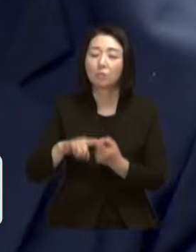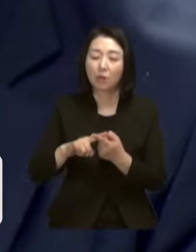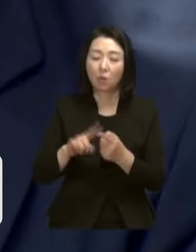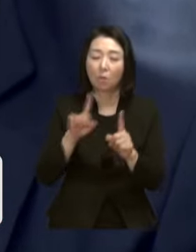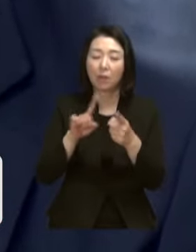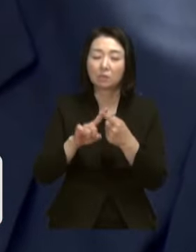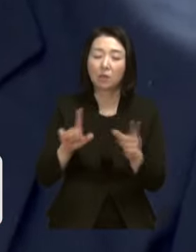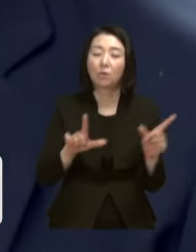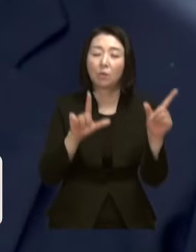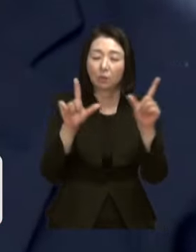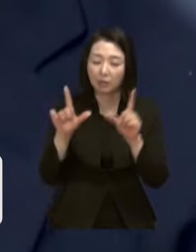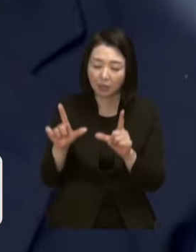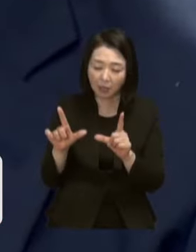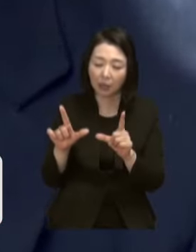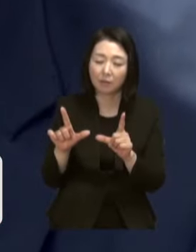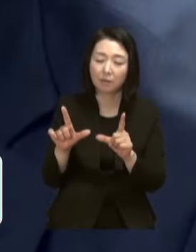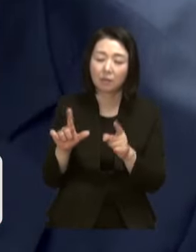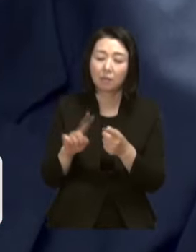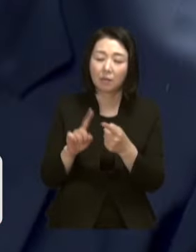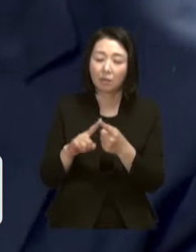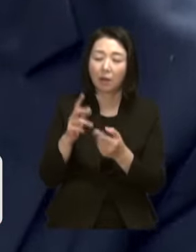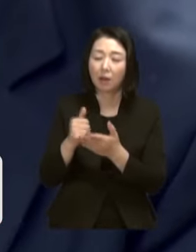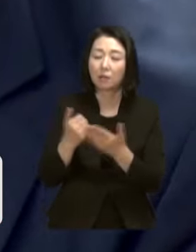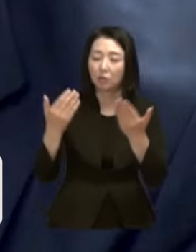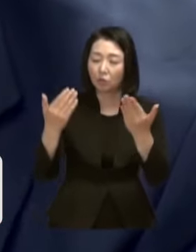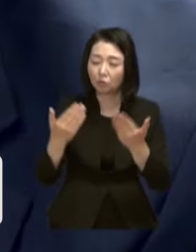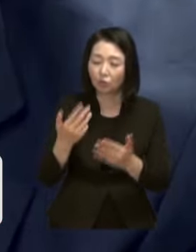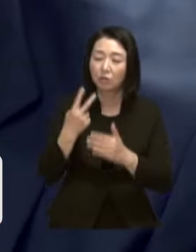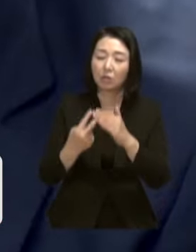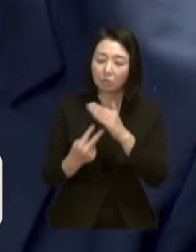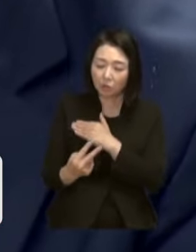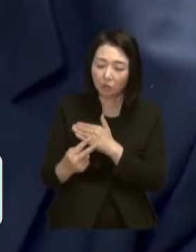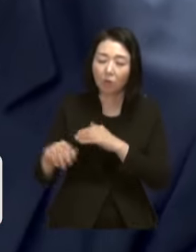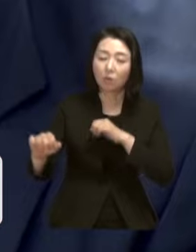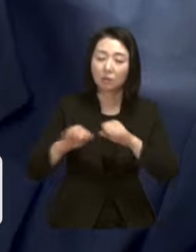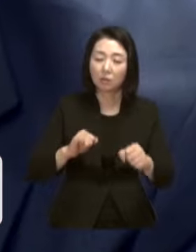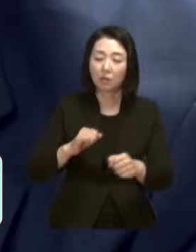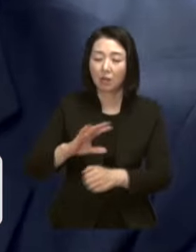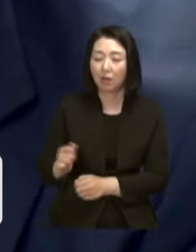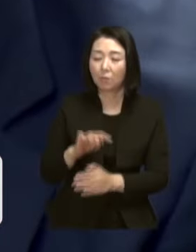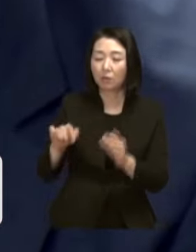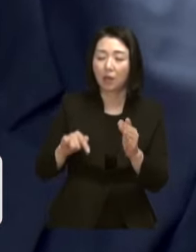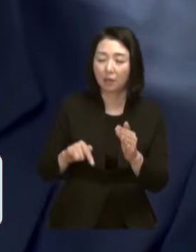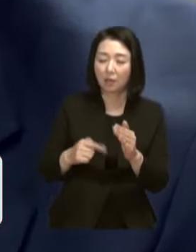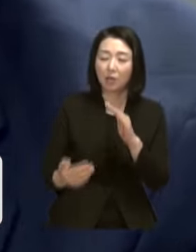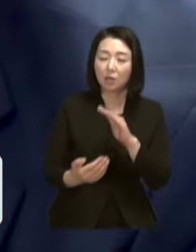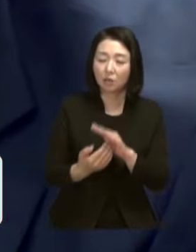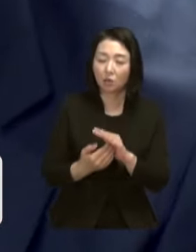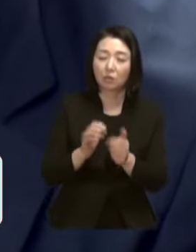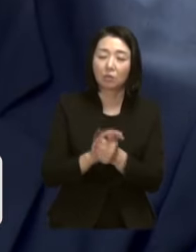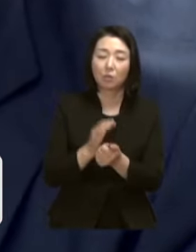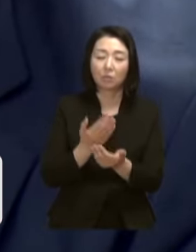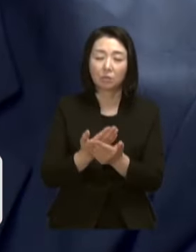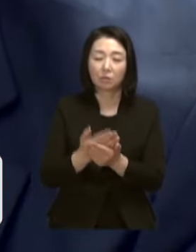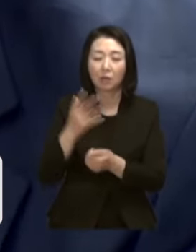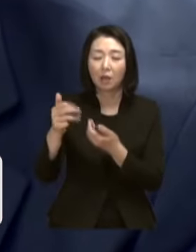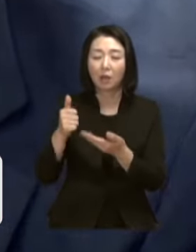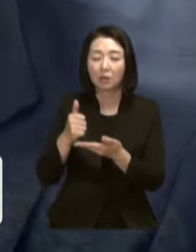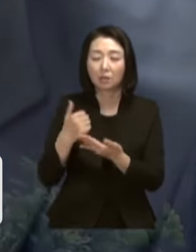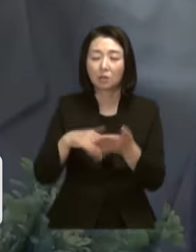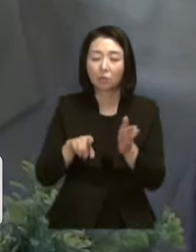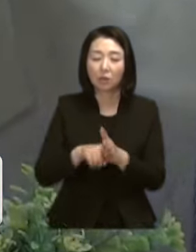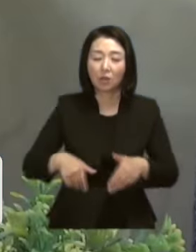아이들에게 하나님께서 주시는 놀라운 비전과 주님의 역사가 캄보디아 안에 이루어지게 도와주시옵소서. 하나님,